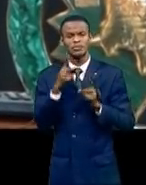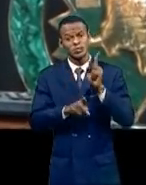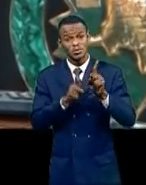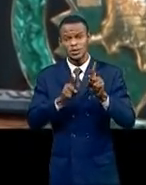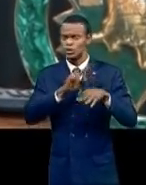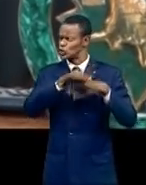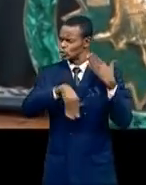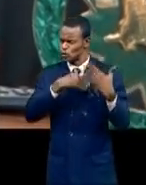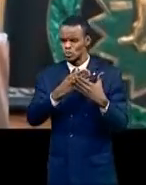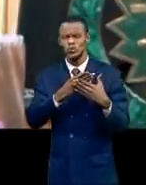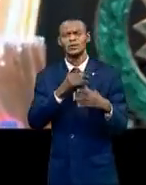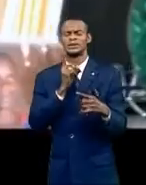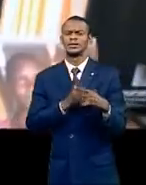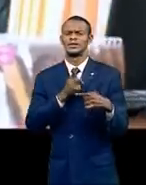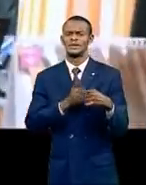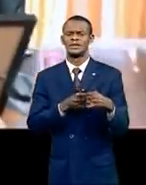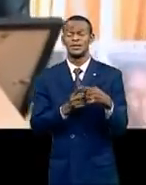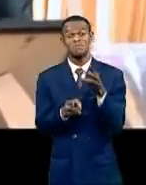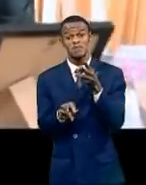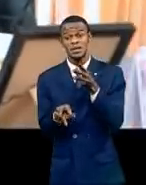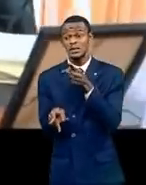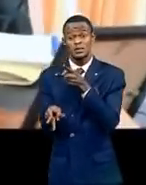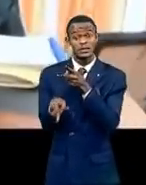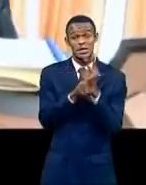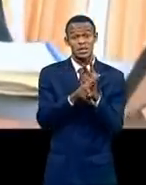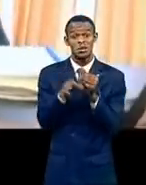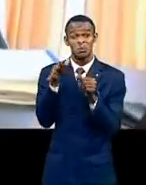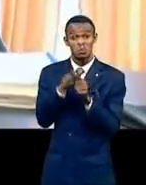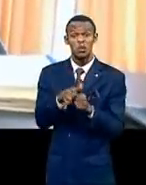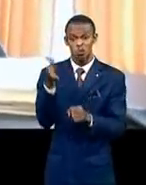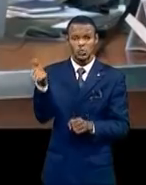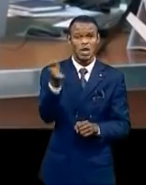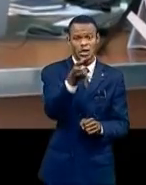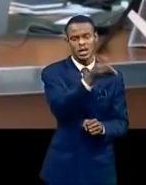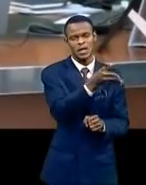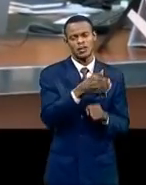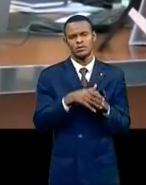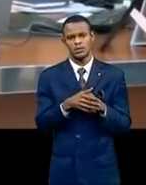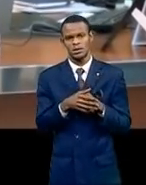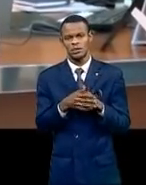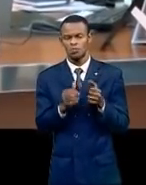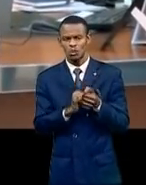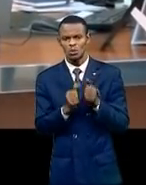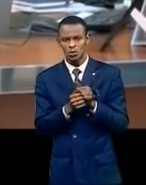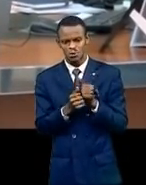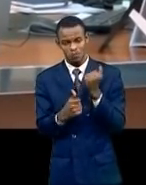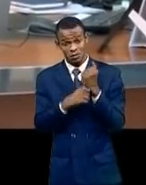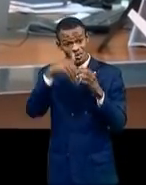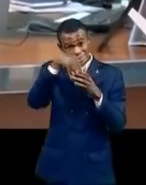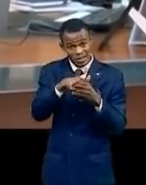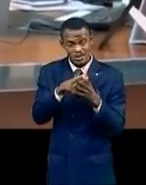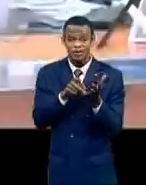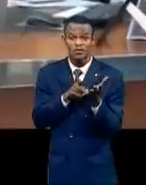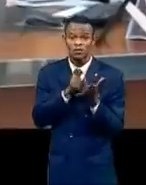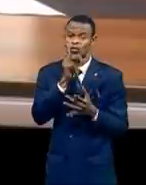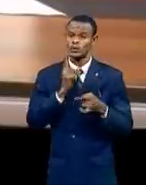fortement endettées, avec une prédominance de la dette sociale et des cessations de paiement. Bref, elles